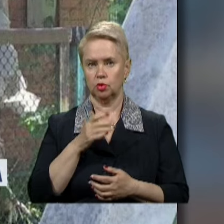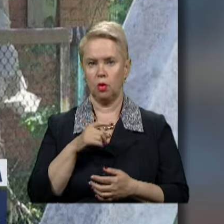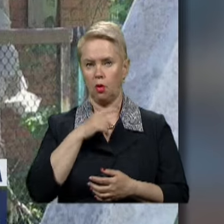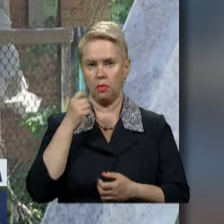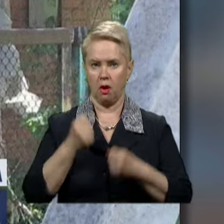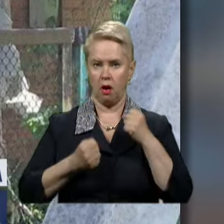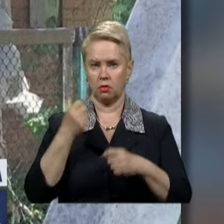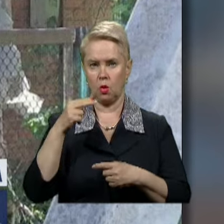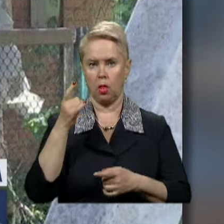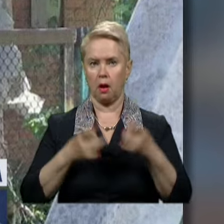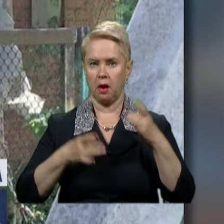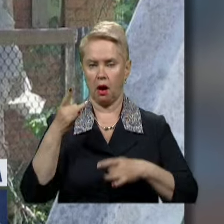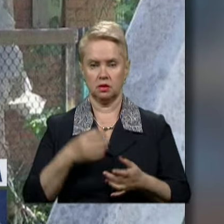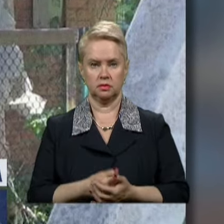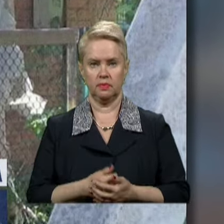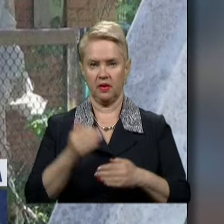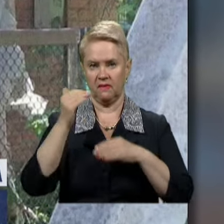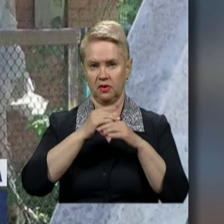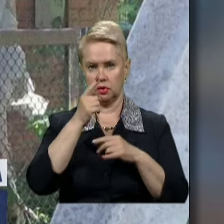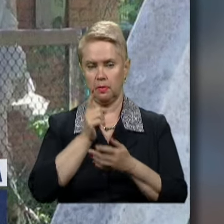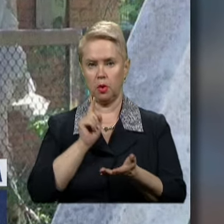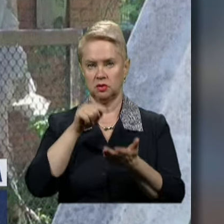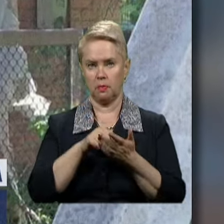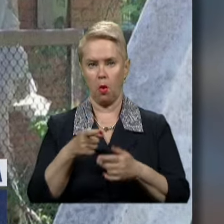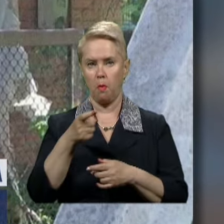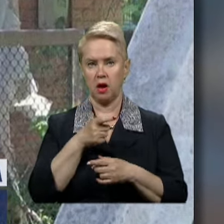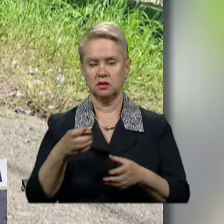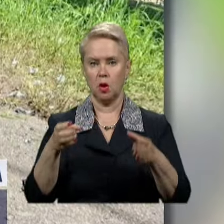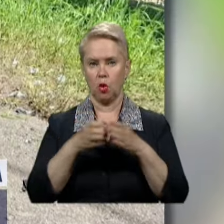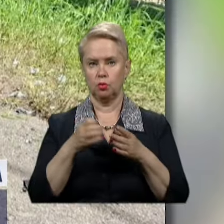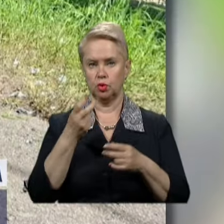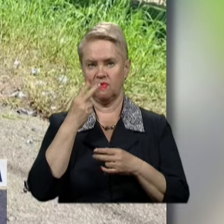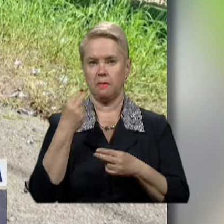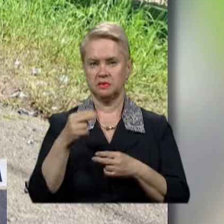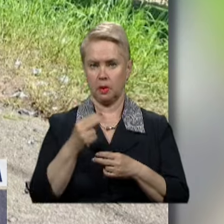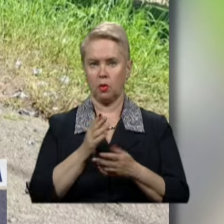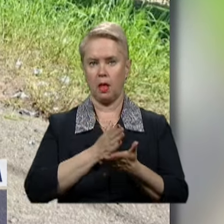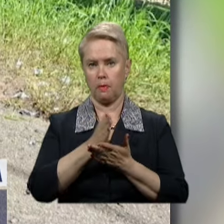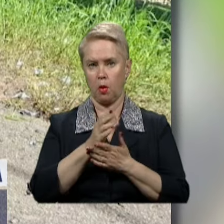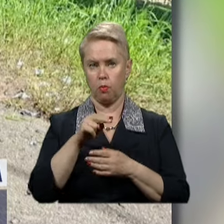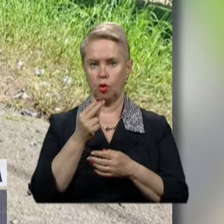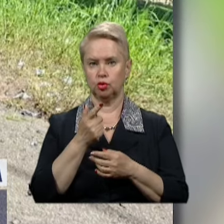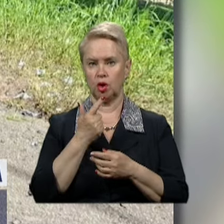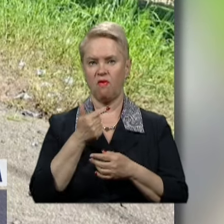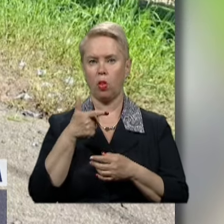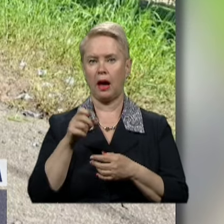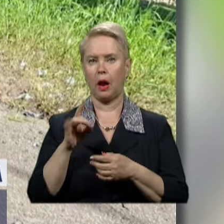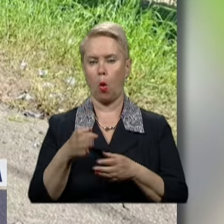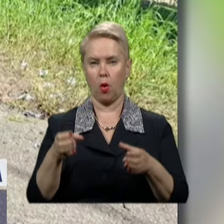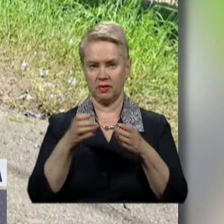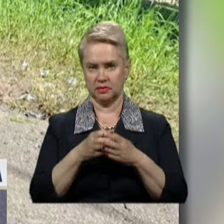окупанти гатять дронами камікадзе. Ввечері одним поцілили по Марганецькій громаді, ще два безпілотники направили по